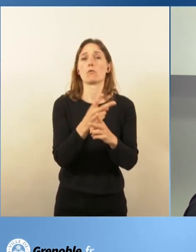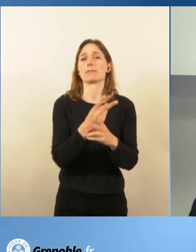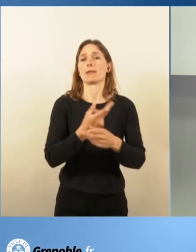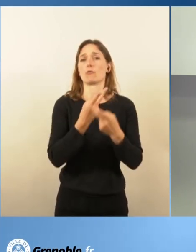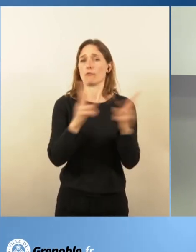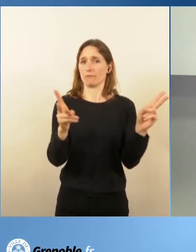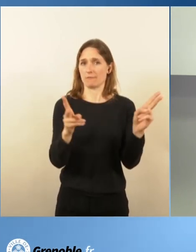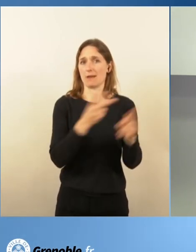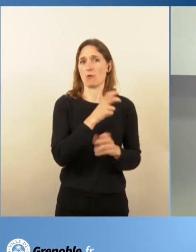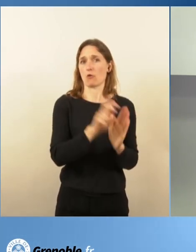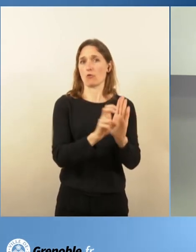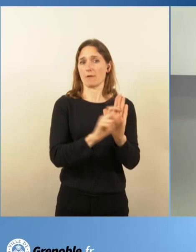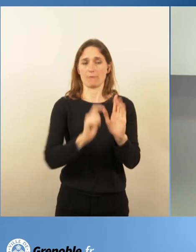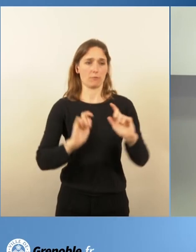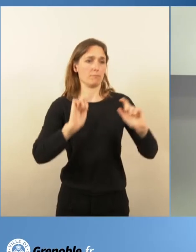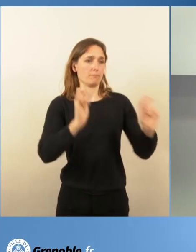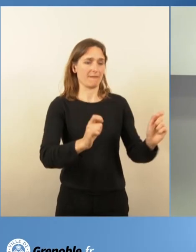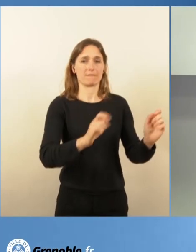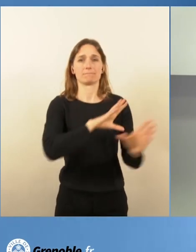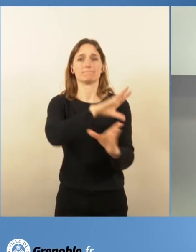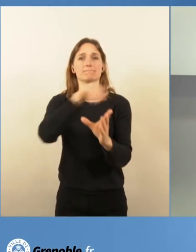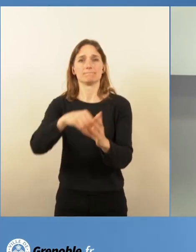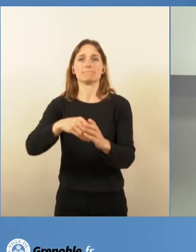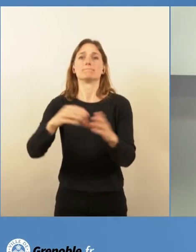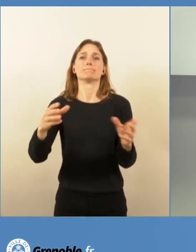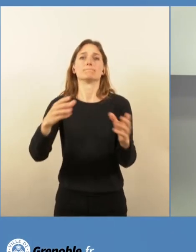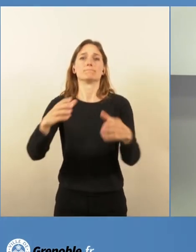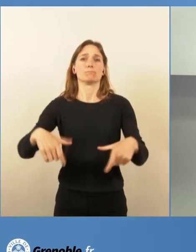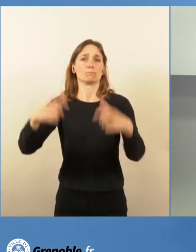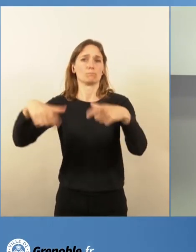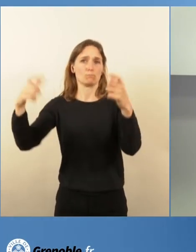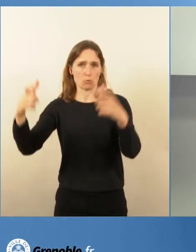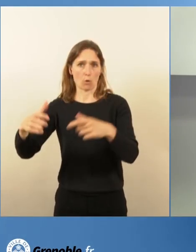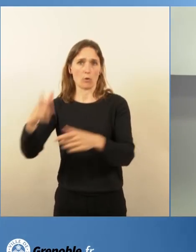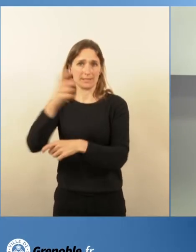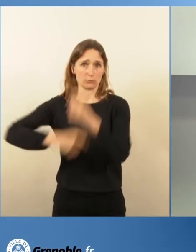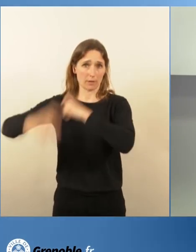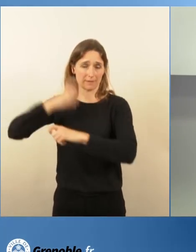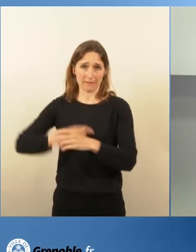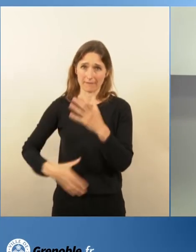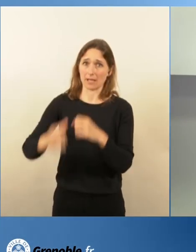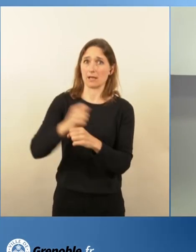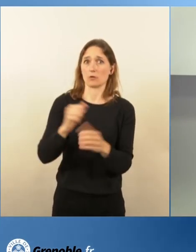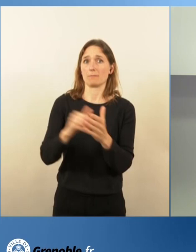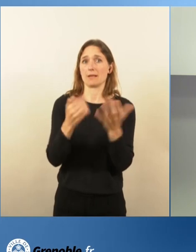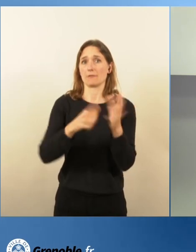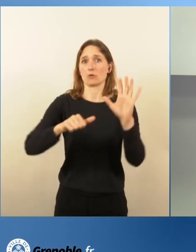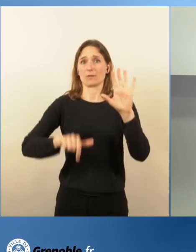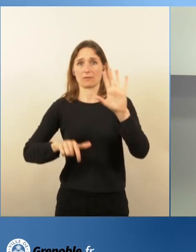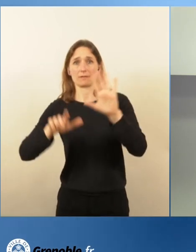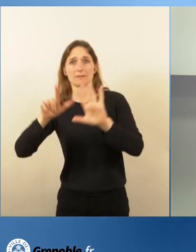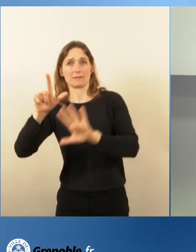hôtel de ville donc créée à l'occasion des Jeux olympiques de 68 il a ouvert ses portes en 67 et